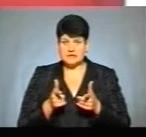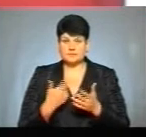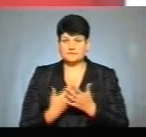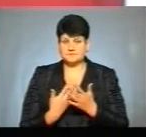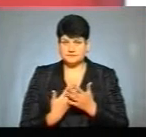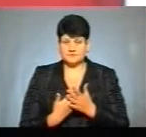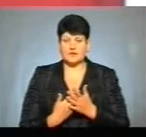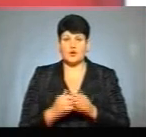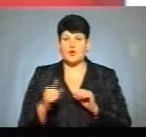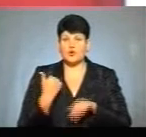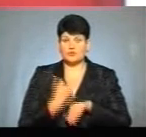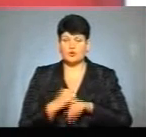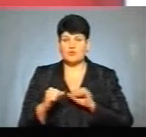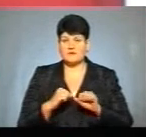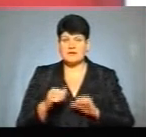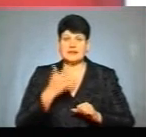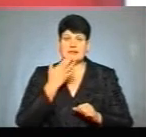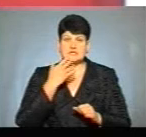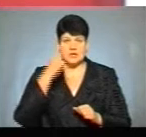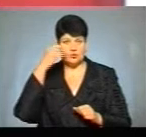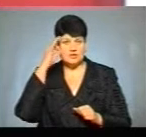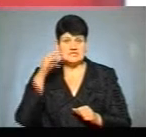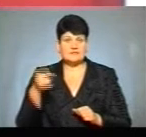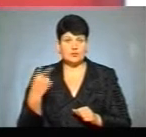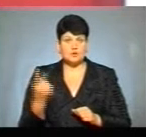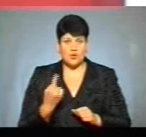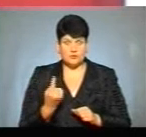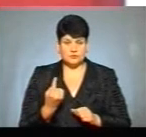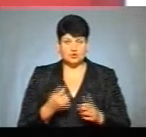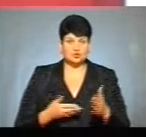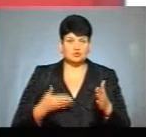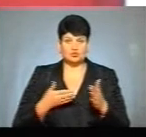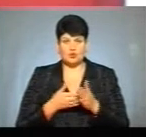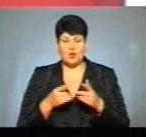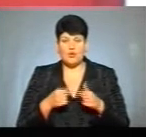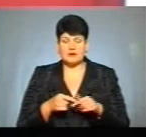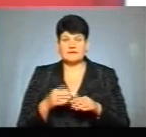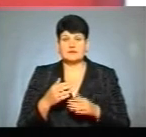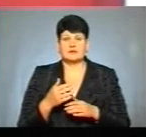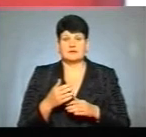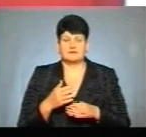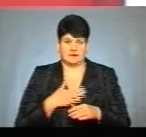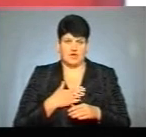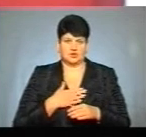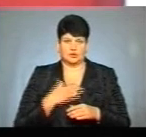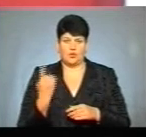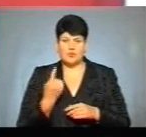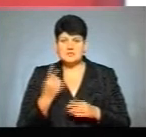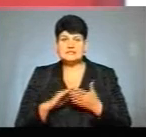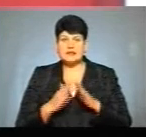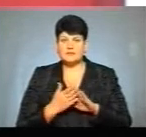статистичних даних Головного управління національної поліції в Тернопільській області до органів національної поліції в нашій області станом